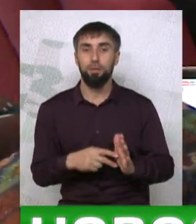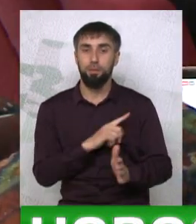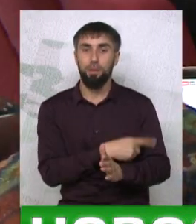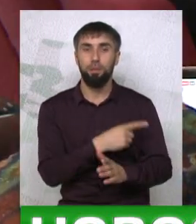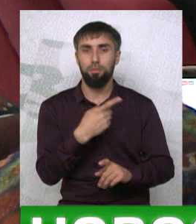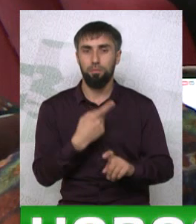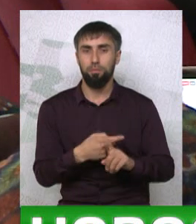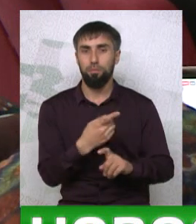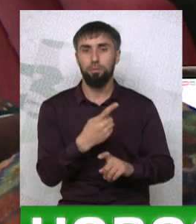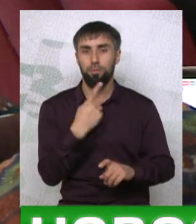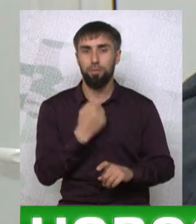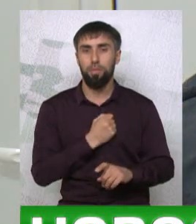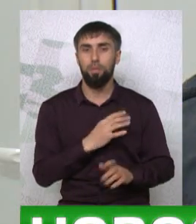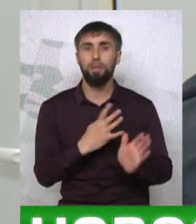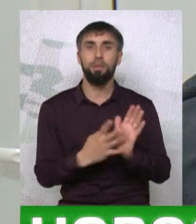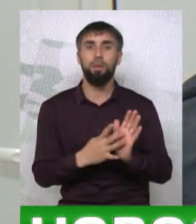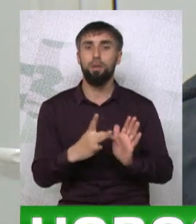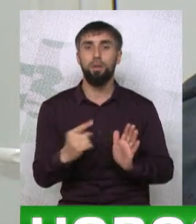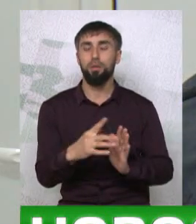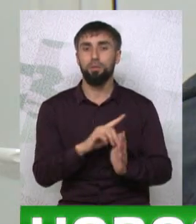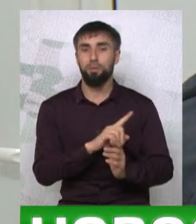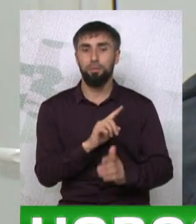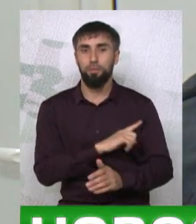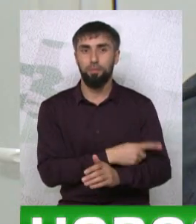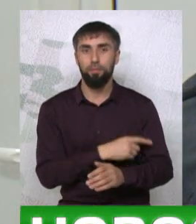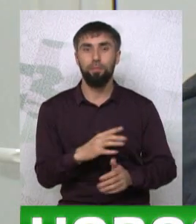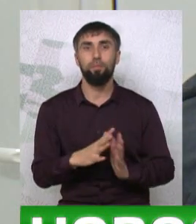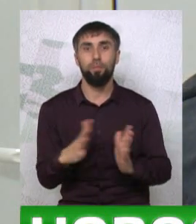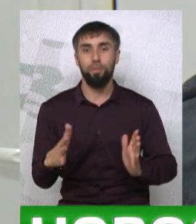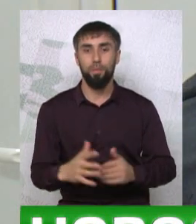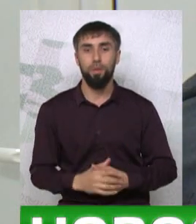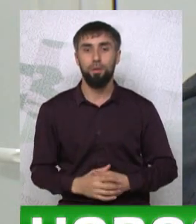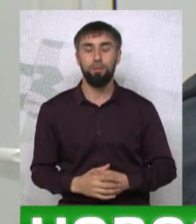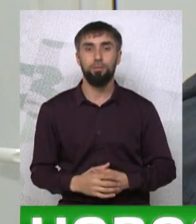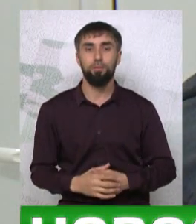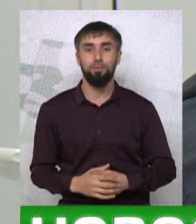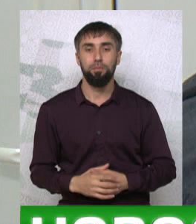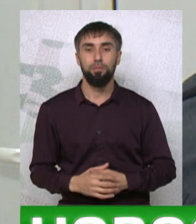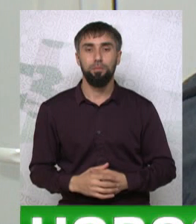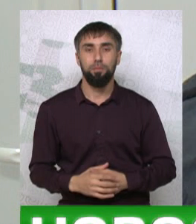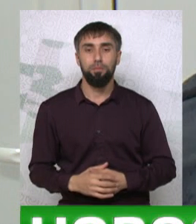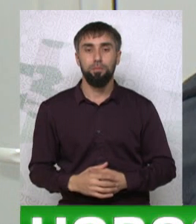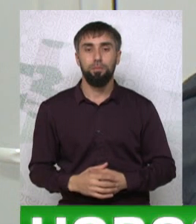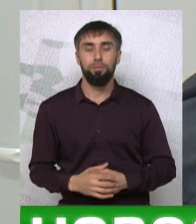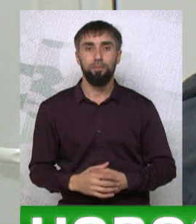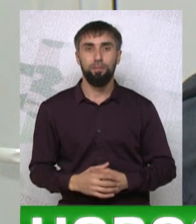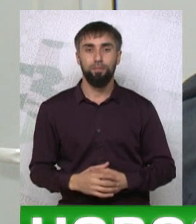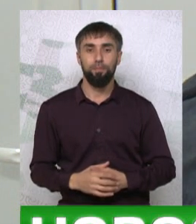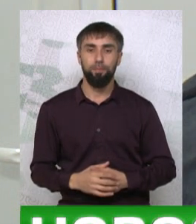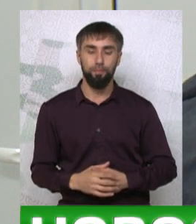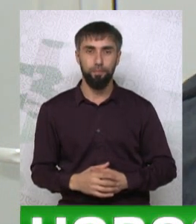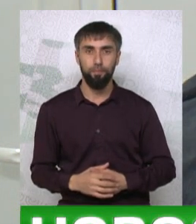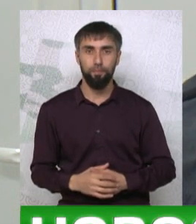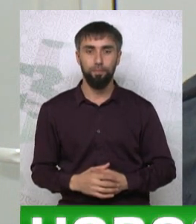армии преобладали в 9 раз. Это наступление, оно было на первых порах чрезвычайно успешным для противника и